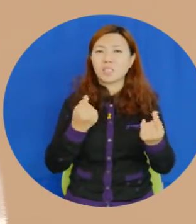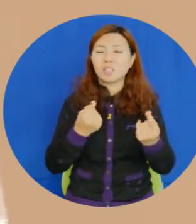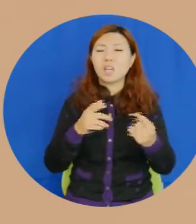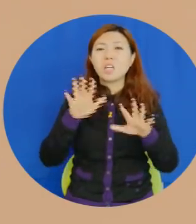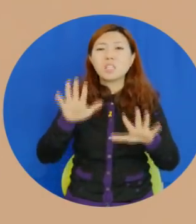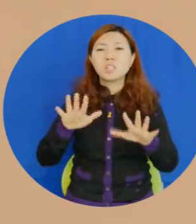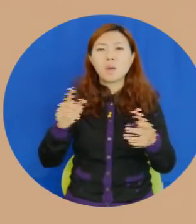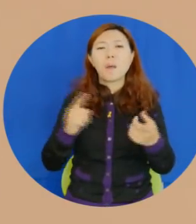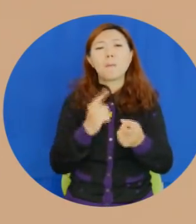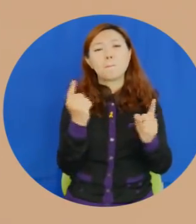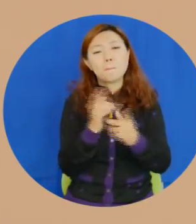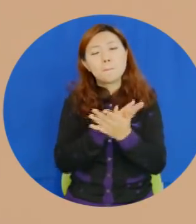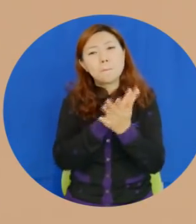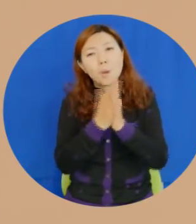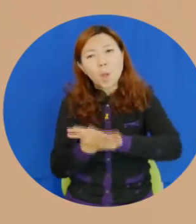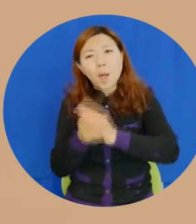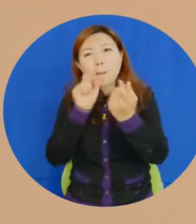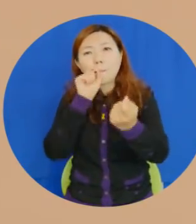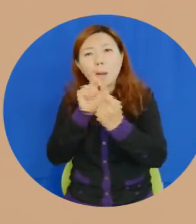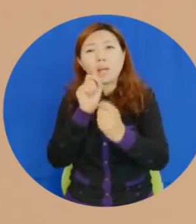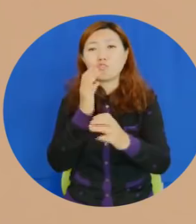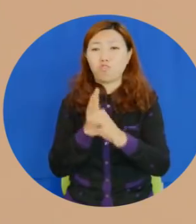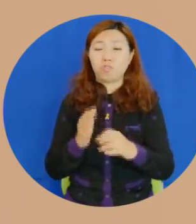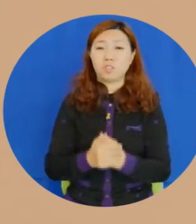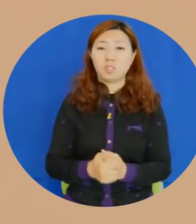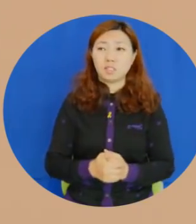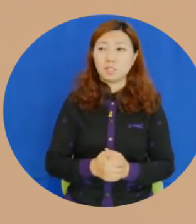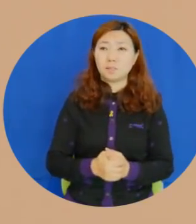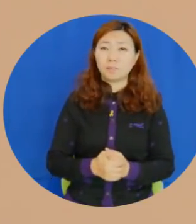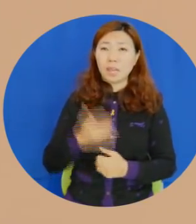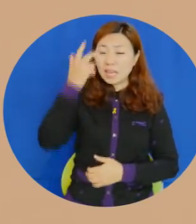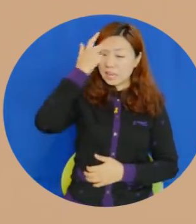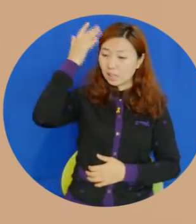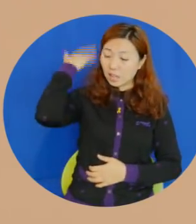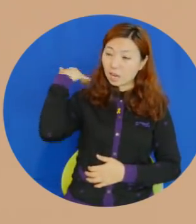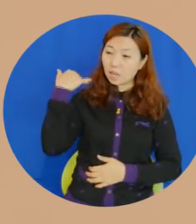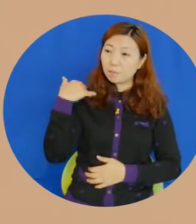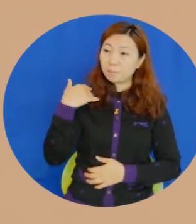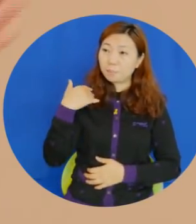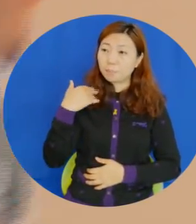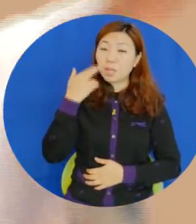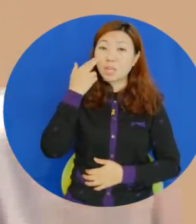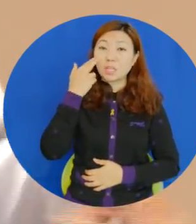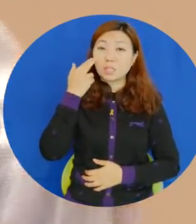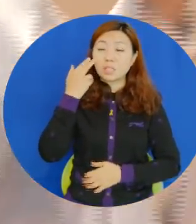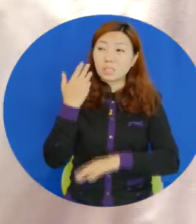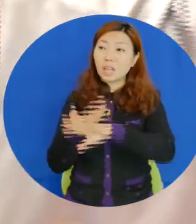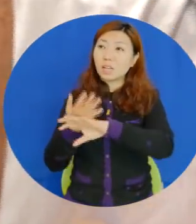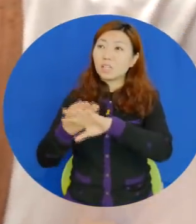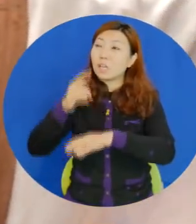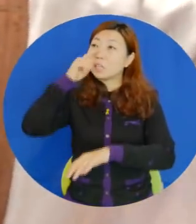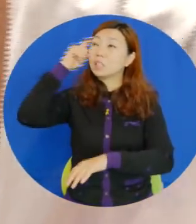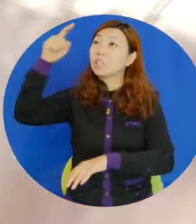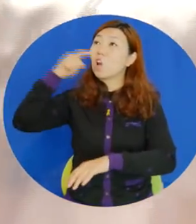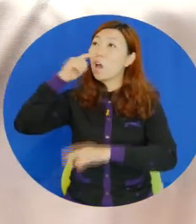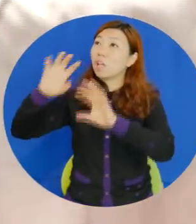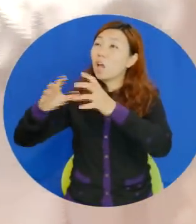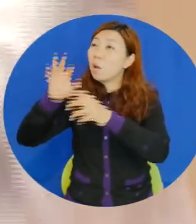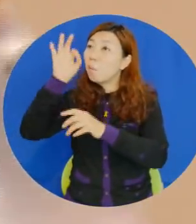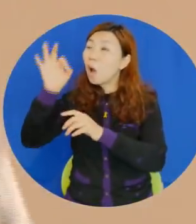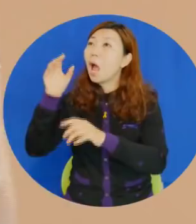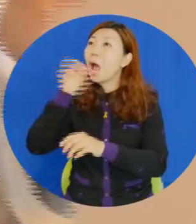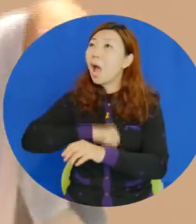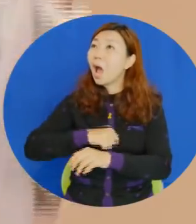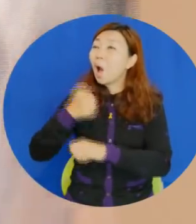지금 그런 변화가 지금 빠르게 도래하고 있어. 그런데 옛날에는 서양에 가보면 우리가 가야 할 사회가